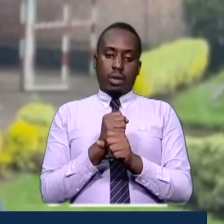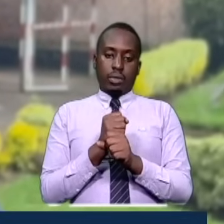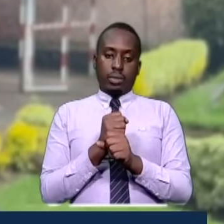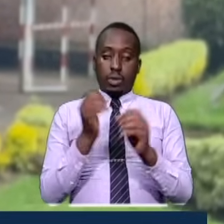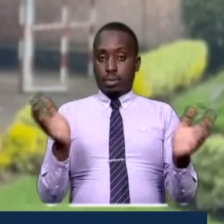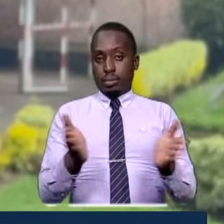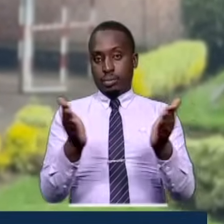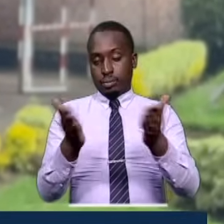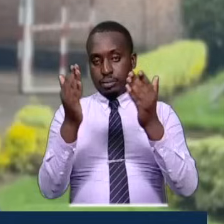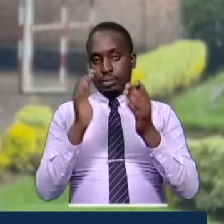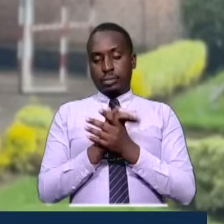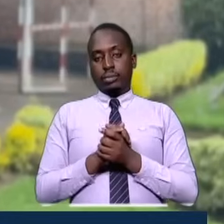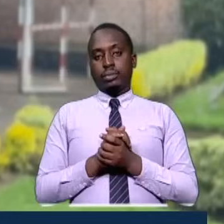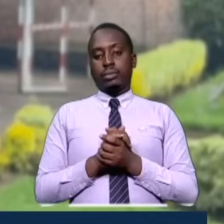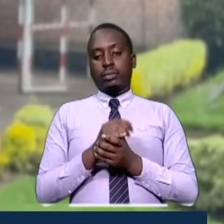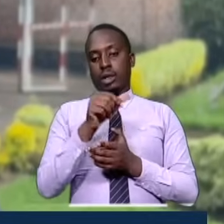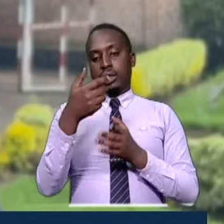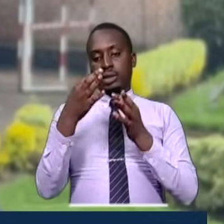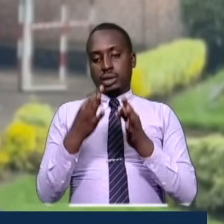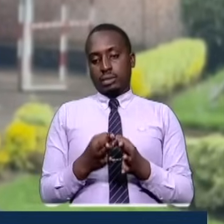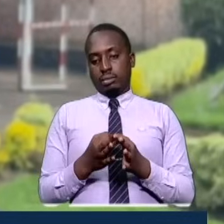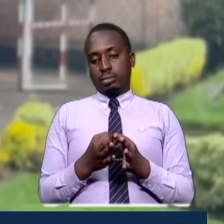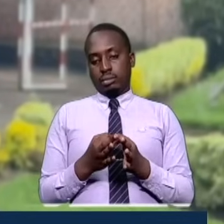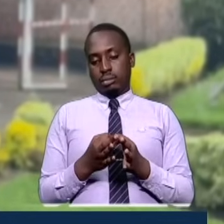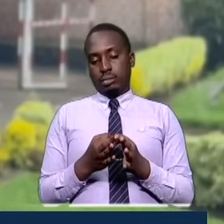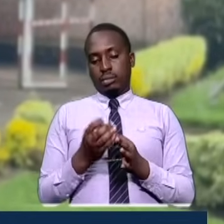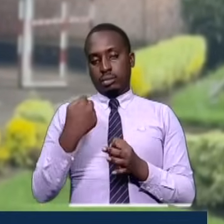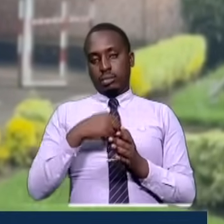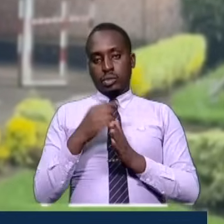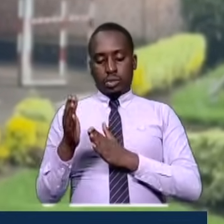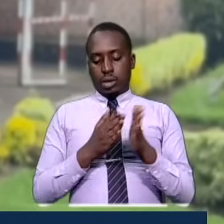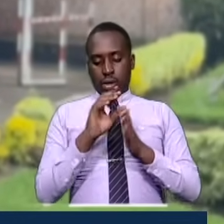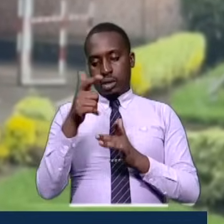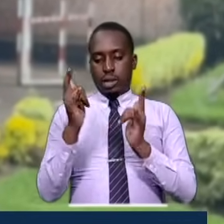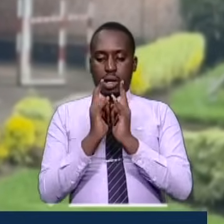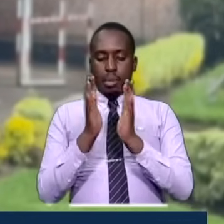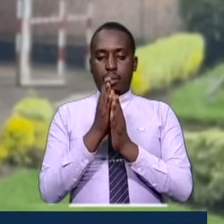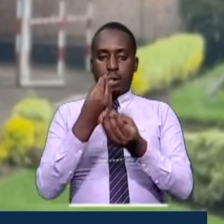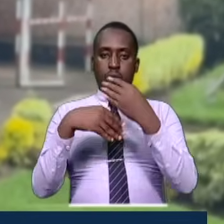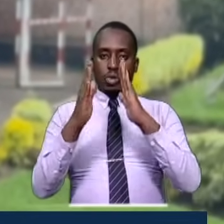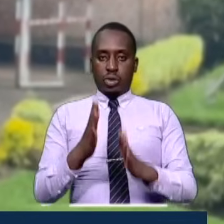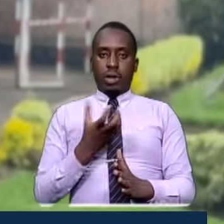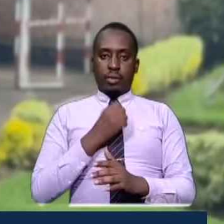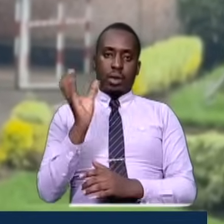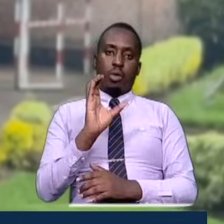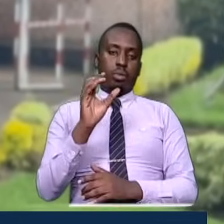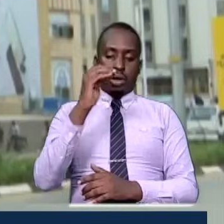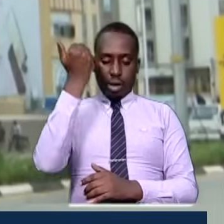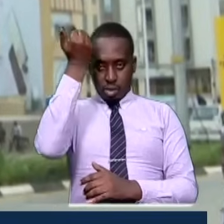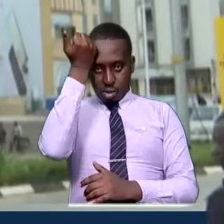iyo mobilisation ikindi turateganya indi nama n'abacuruzi n'abafite amasosiyete